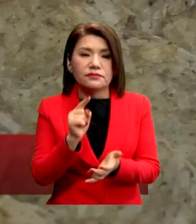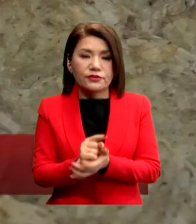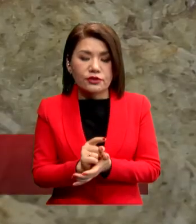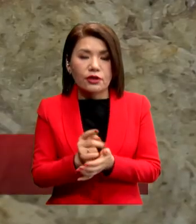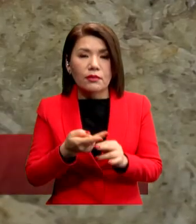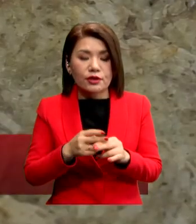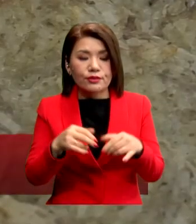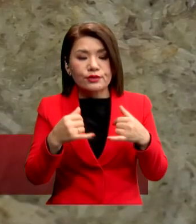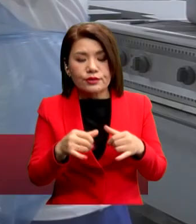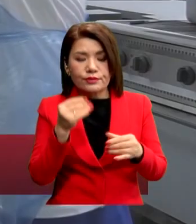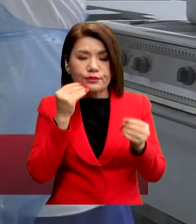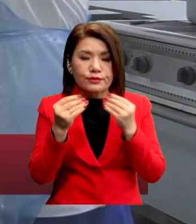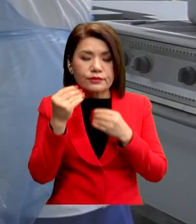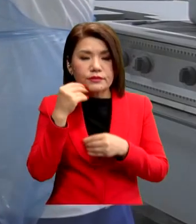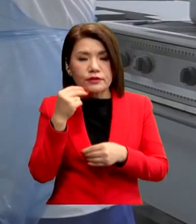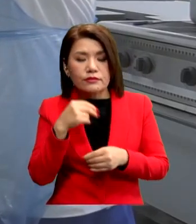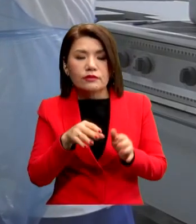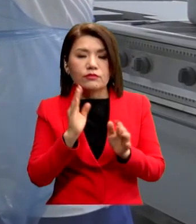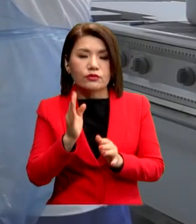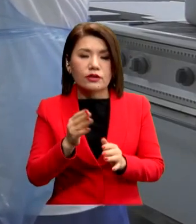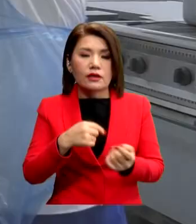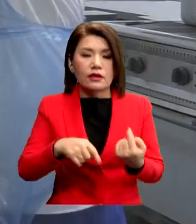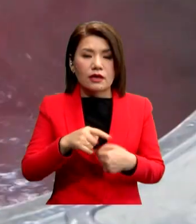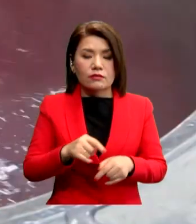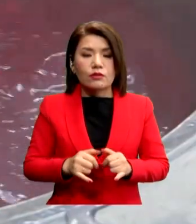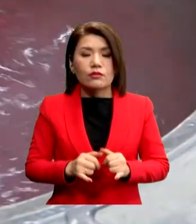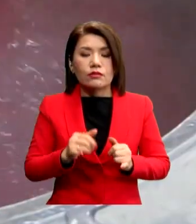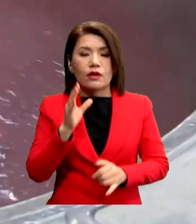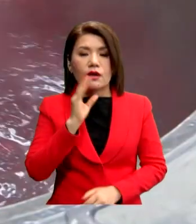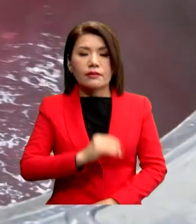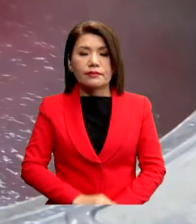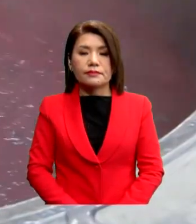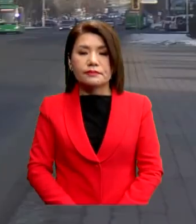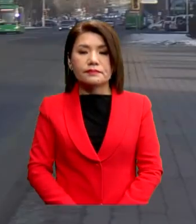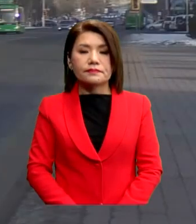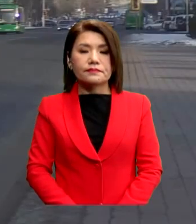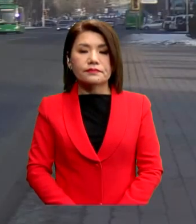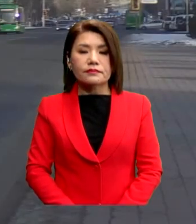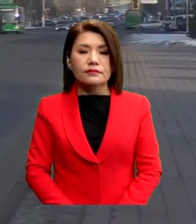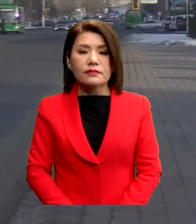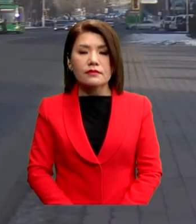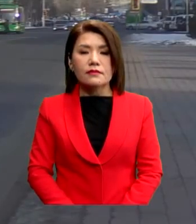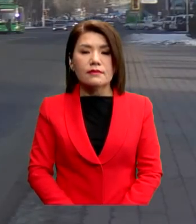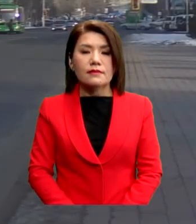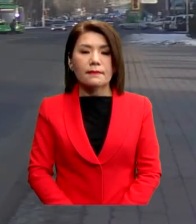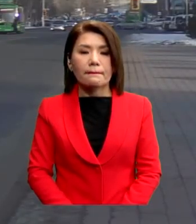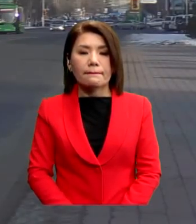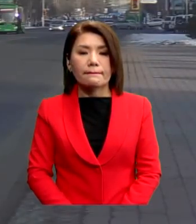Сонда тамақта сапалы, кәсіпкердің қалтасы да тоқ болмақ. Есенбек Санатұлы, Қайрат Алпысбаев, Атамекен Бизнес, Павлодардан.